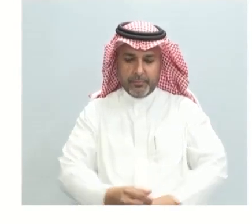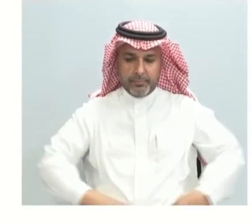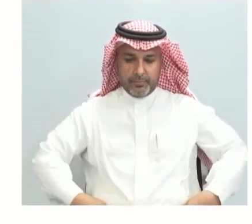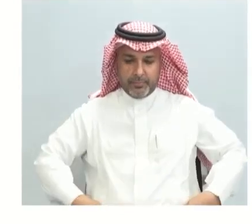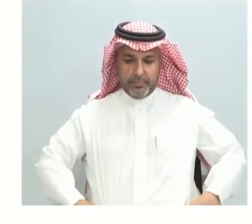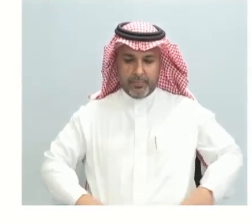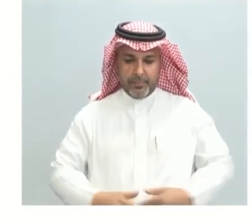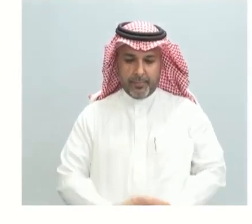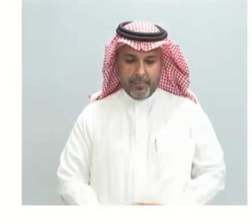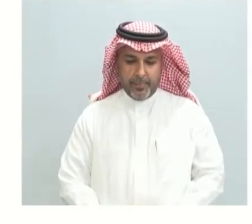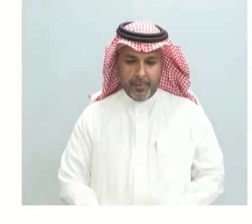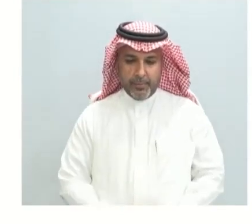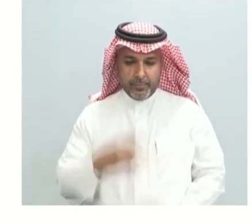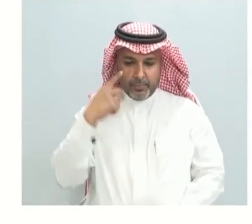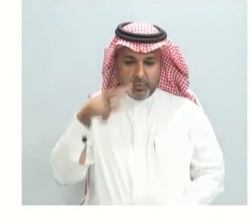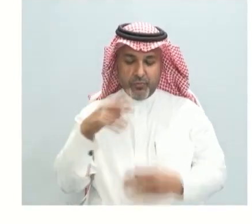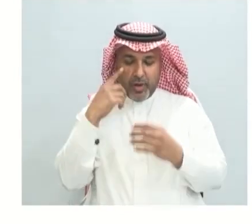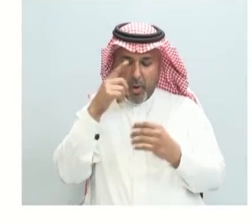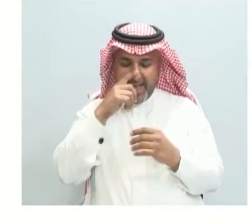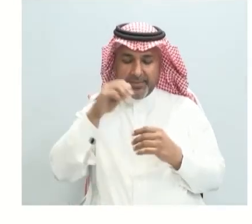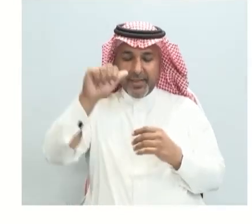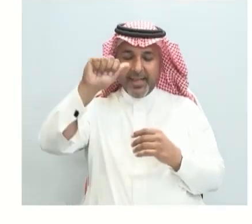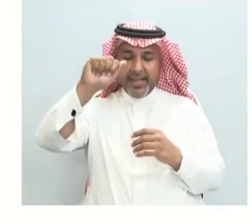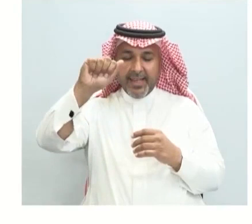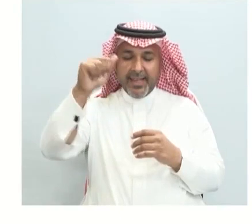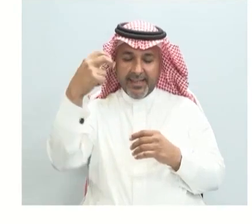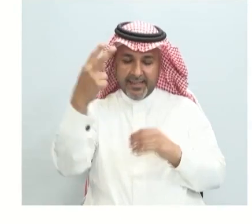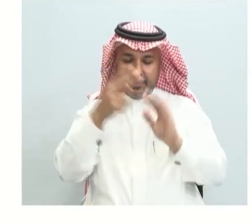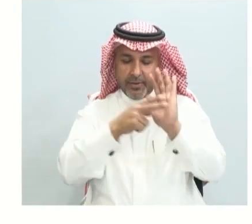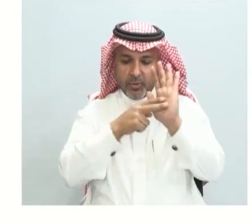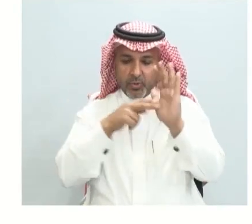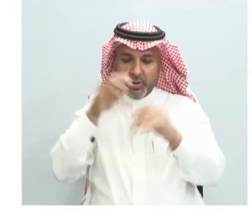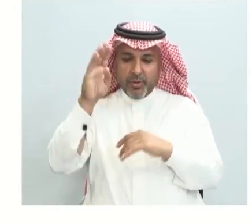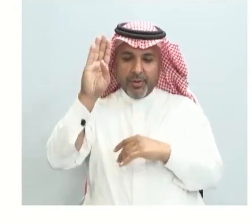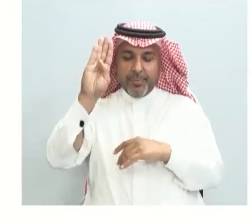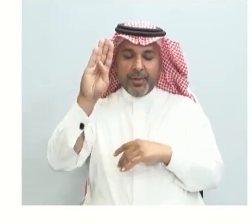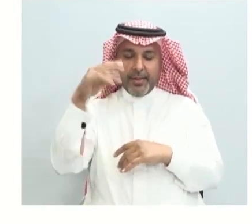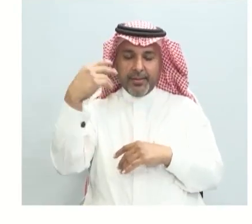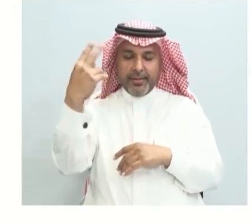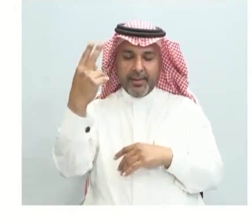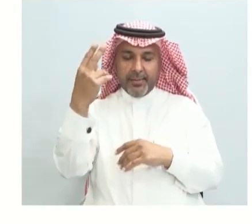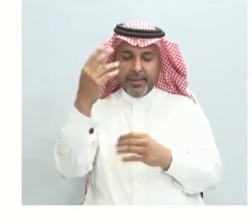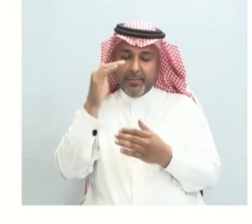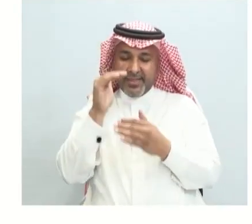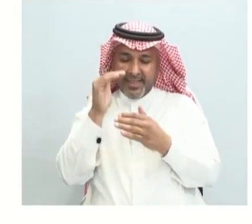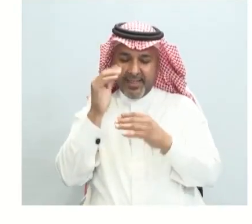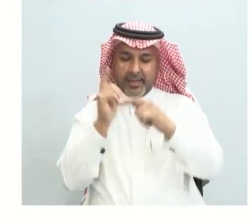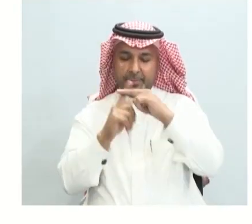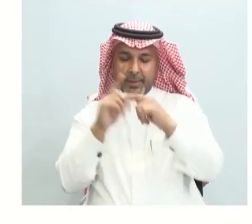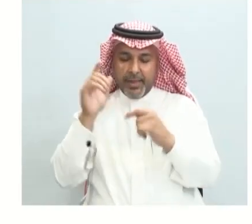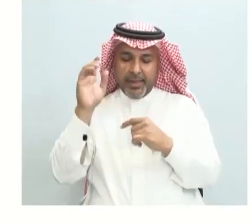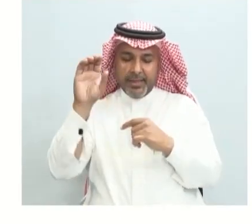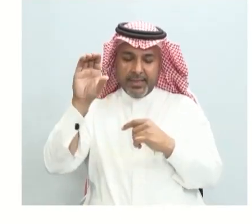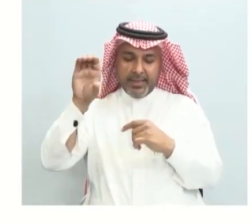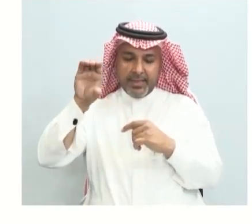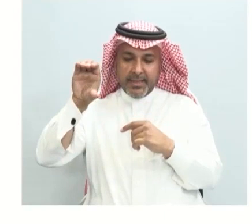بتقول ان الاي تربيع تساوي بي تربيع ئ سي تربيع ناقصا 2 في بي في سي في كوساين الزاويه اي